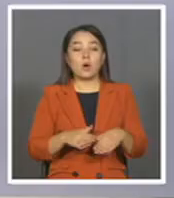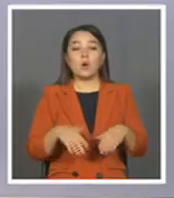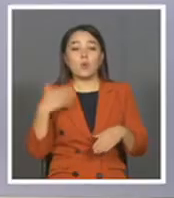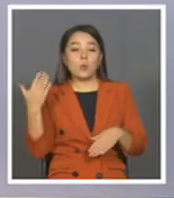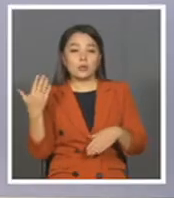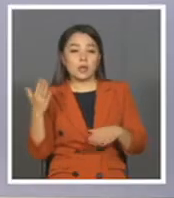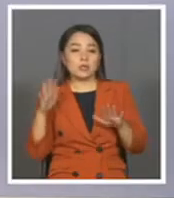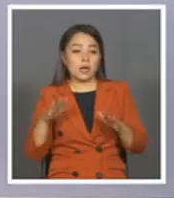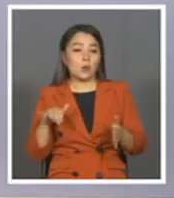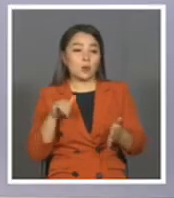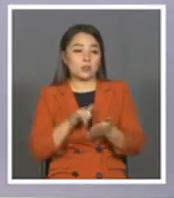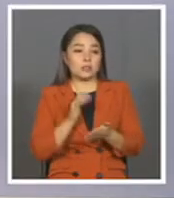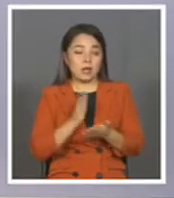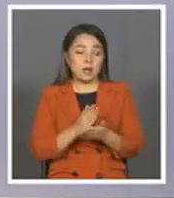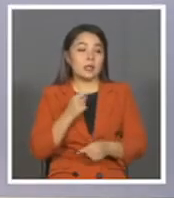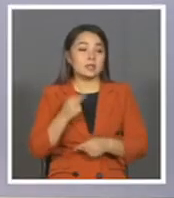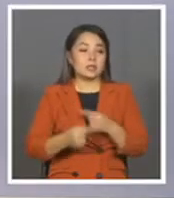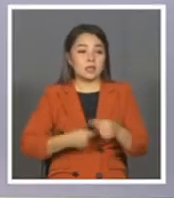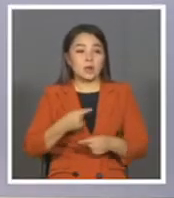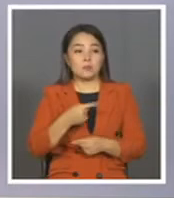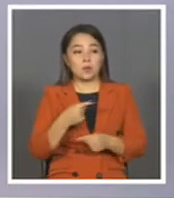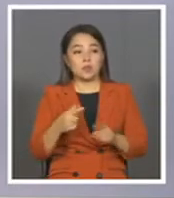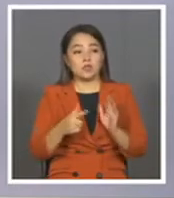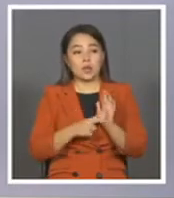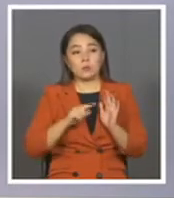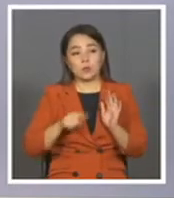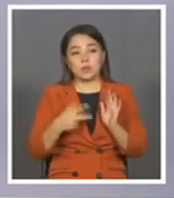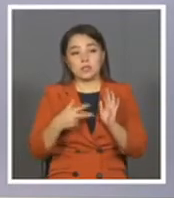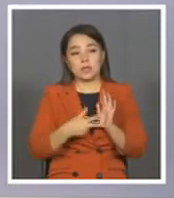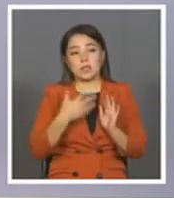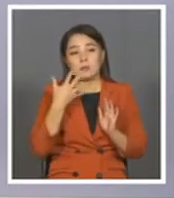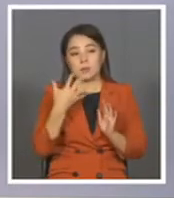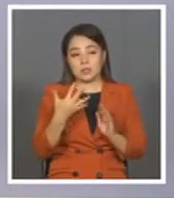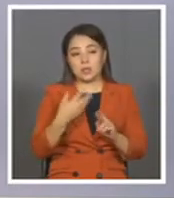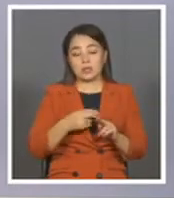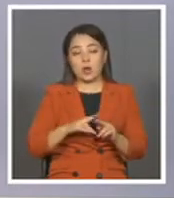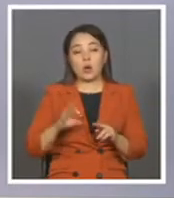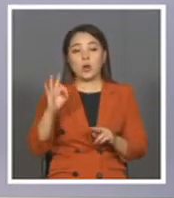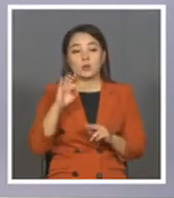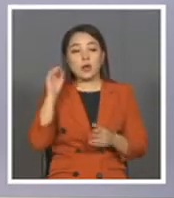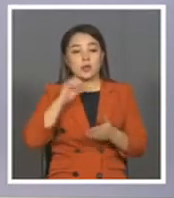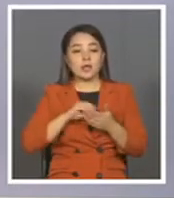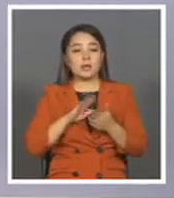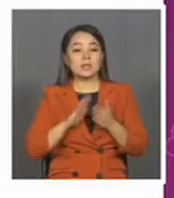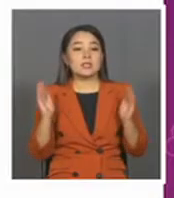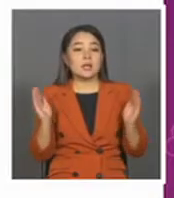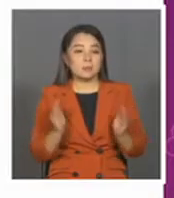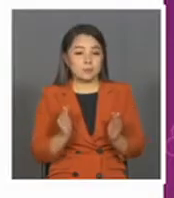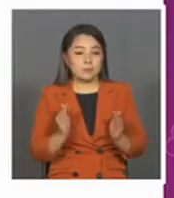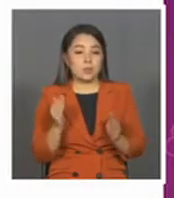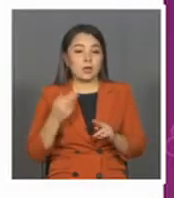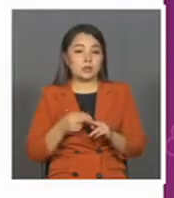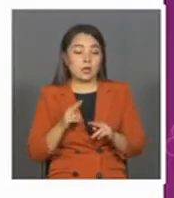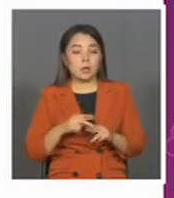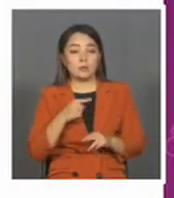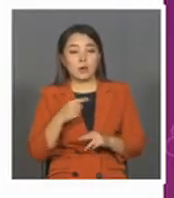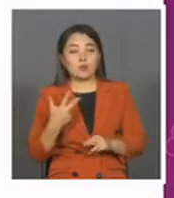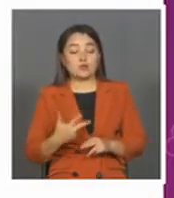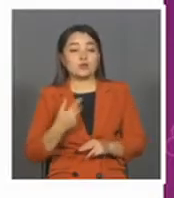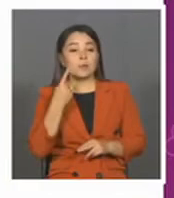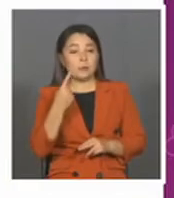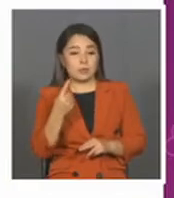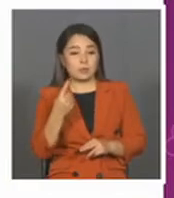орналасқан. Келесі сан минус 7 бүтін 8-5 нөл санынан кем болады екен. Минус 3-ден 1